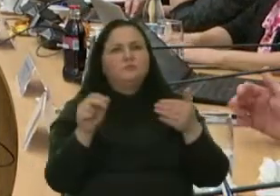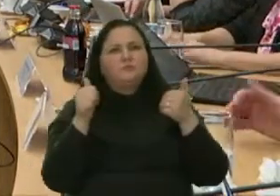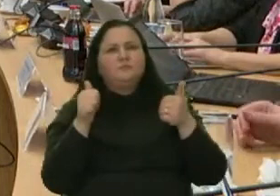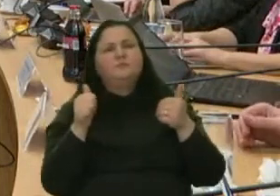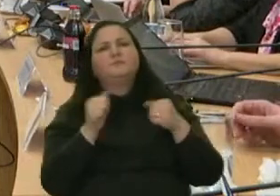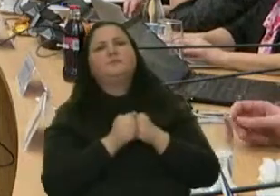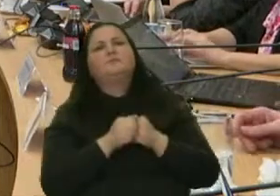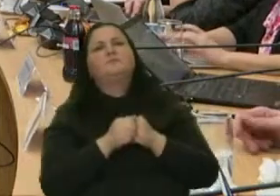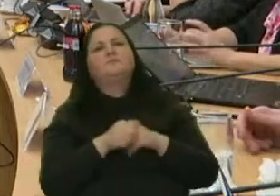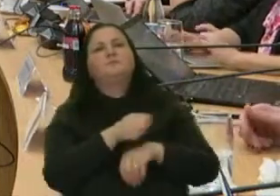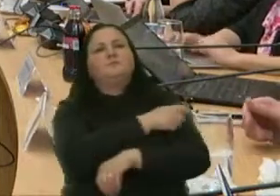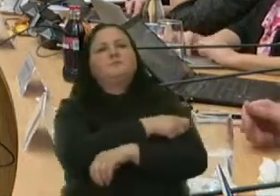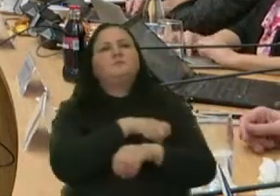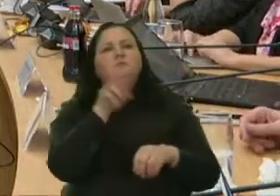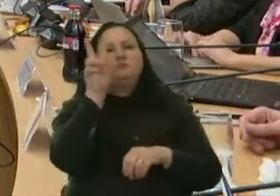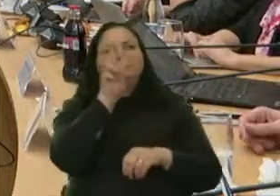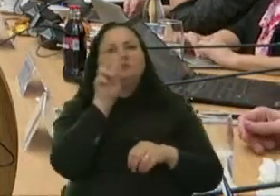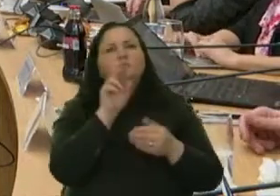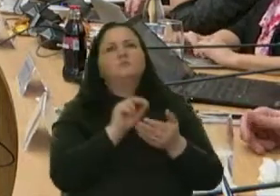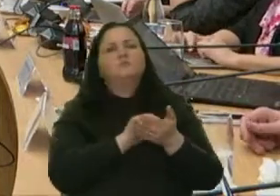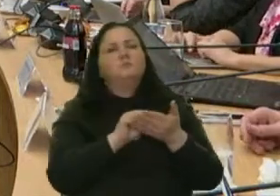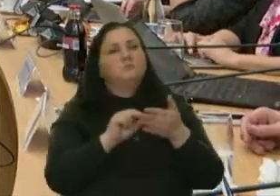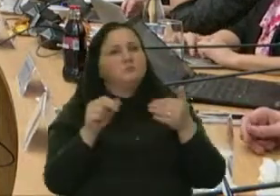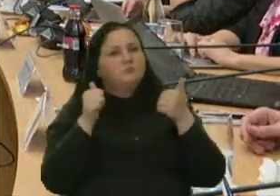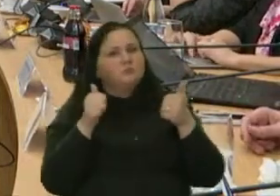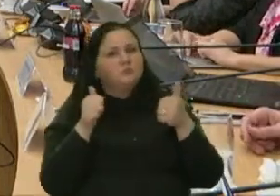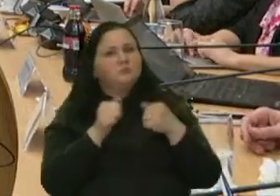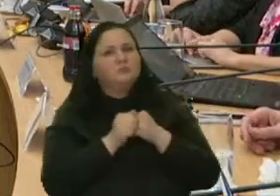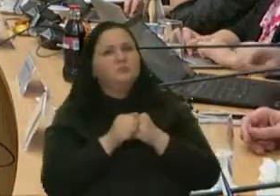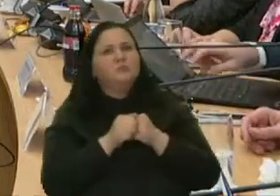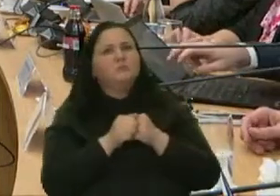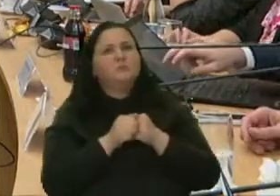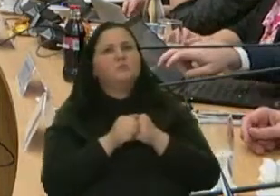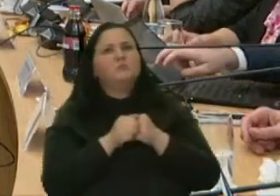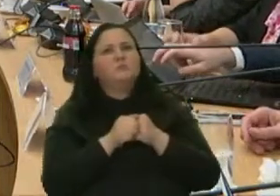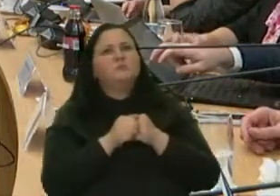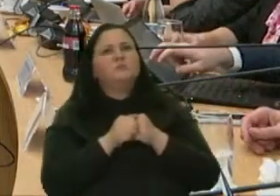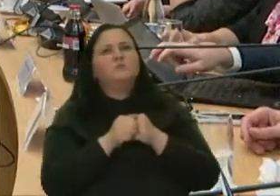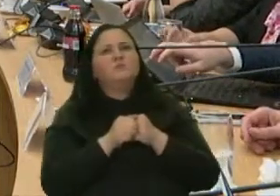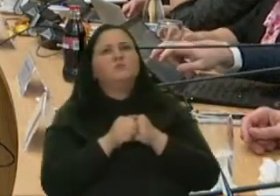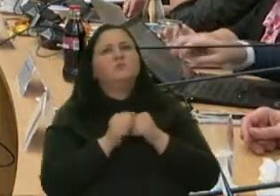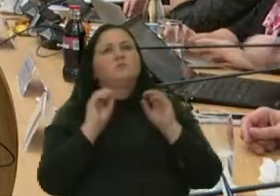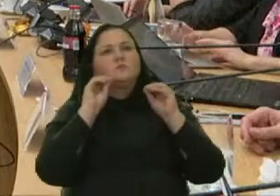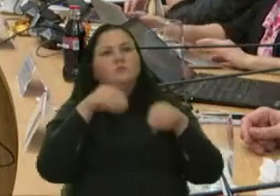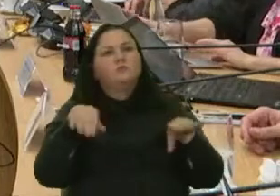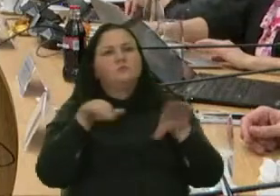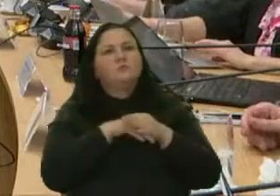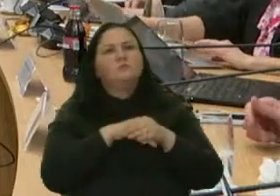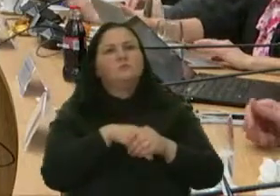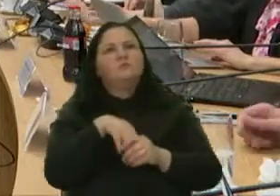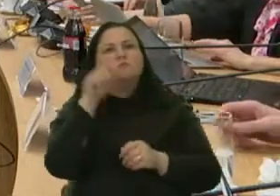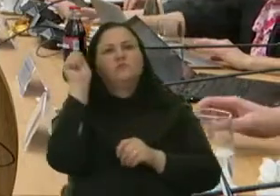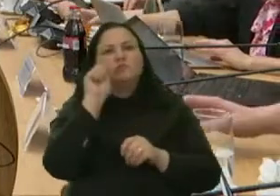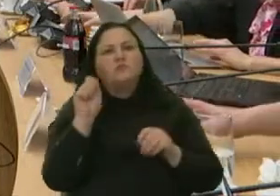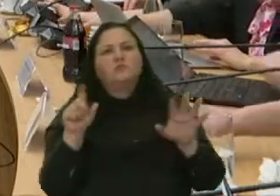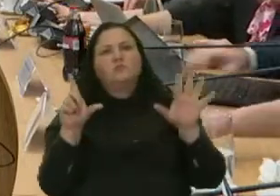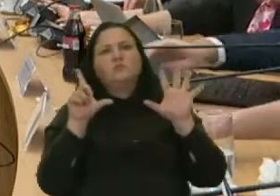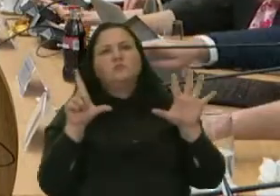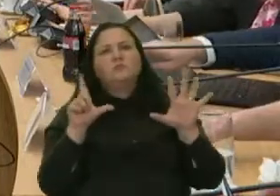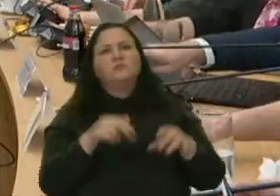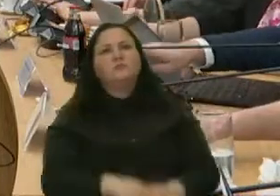aviz favorabil Comisia 2 Comisia juridică aviz favorabil supun la vot proiectul numărul